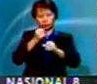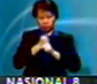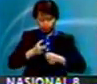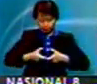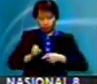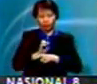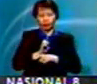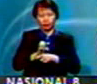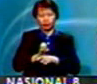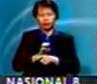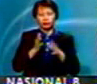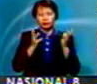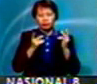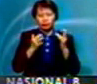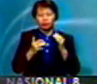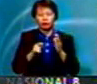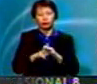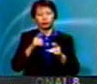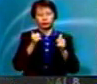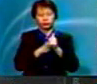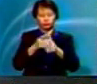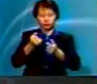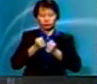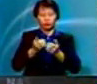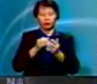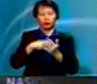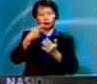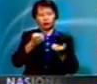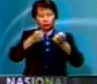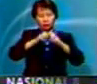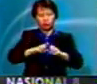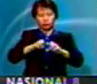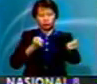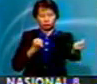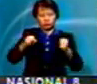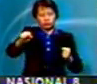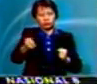pingat emas yang dicari-cari. Emas pertama dihadirkan menerusi acara wushu.